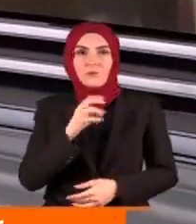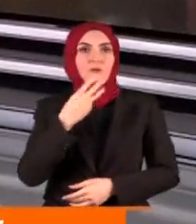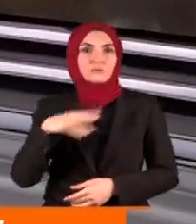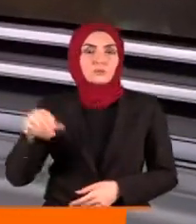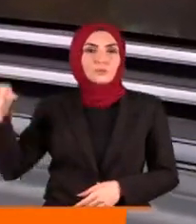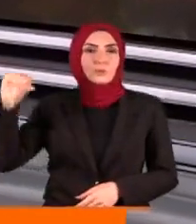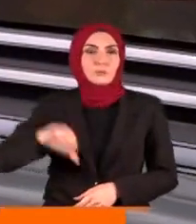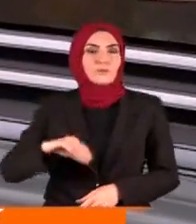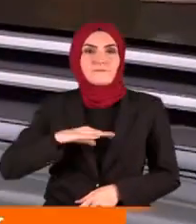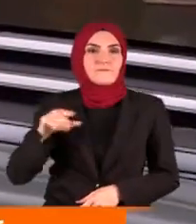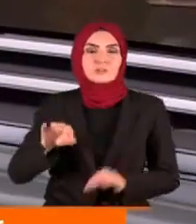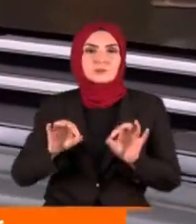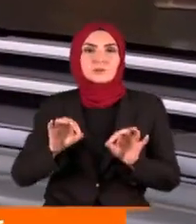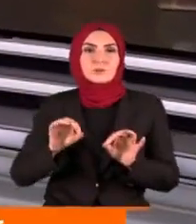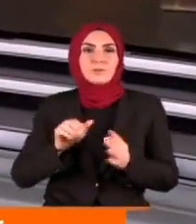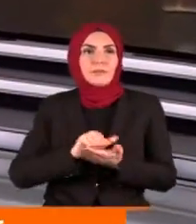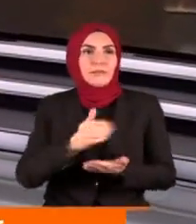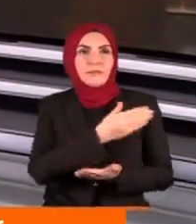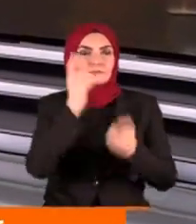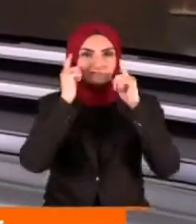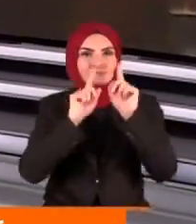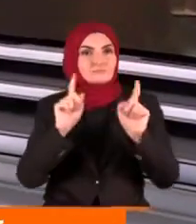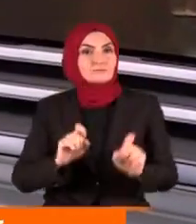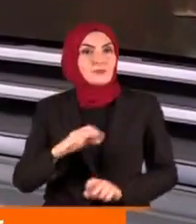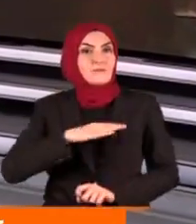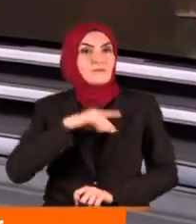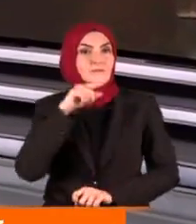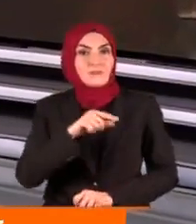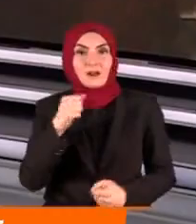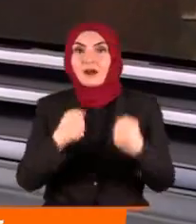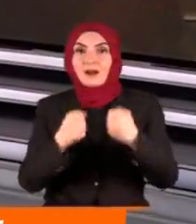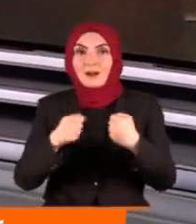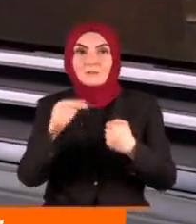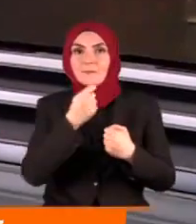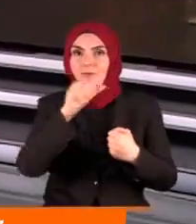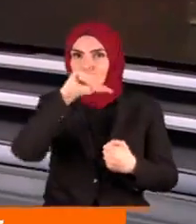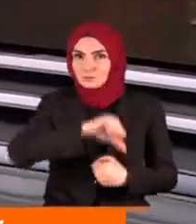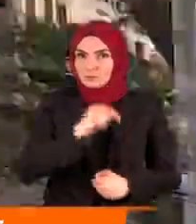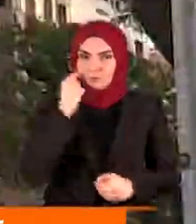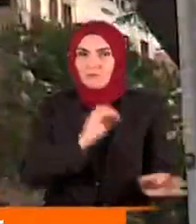soru işareti var. Otomobil fiyatlarındaki düşüş emlak tarafına da yansır mı?